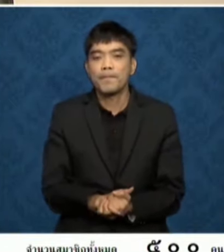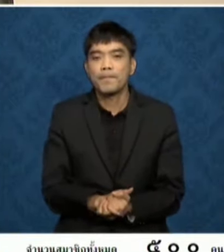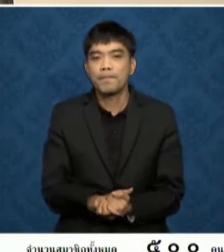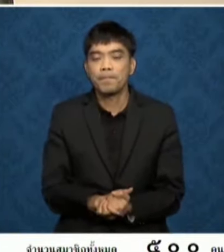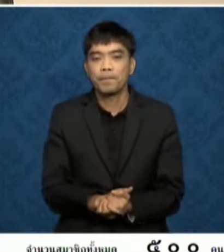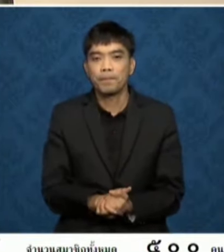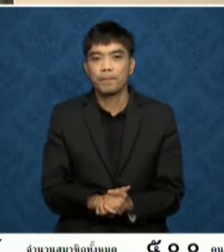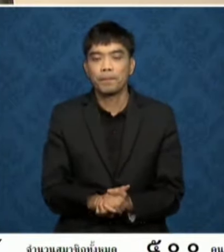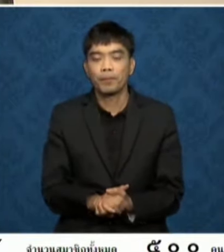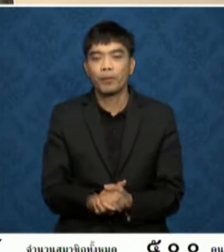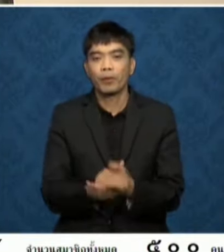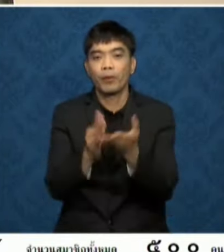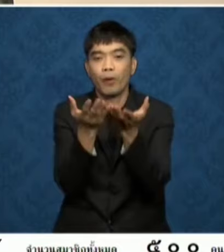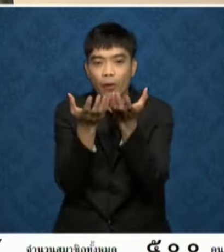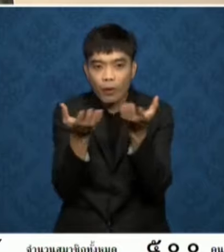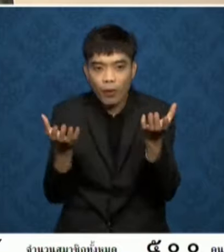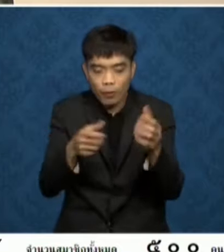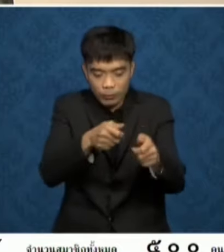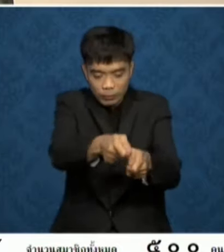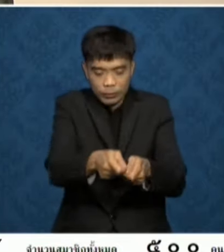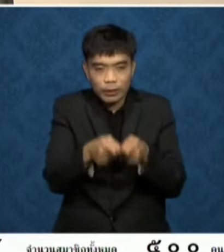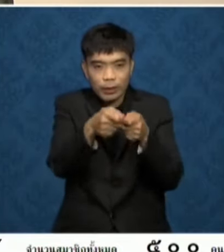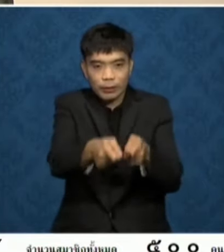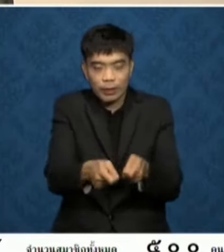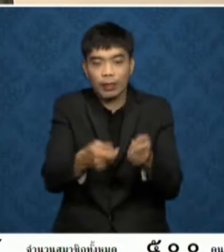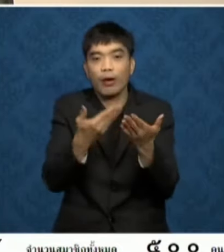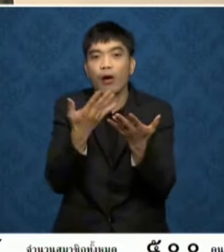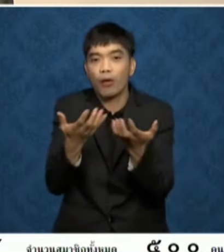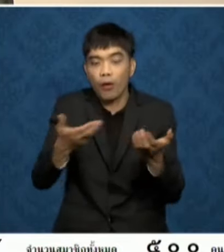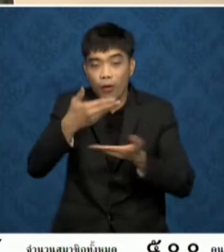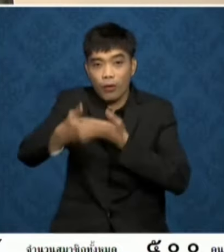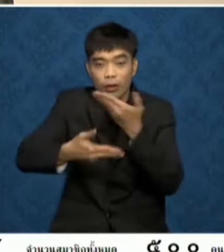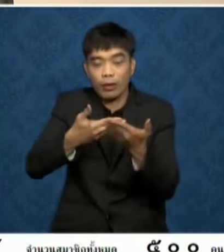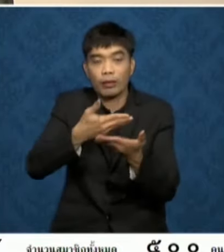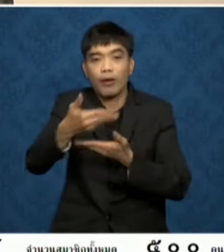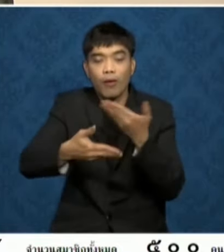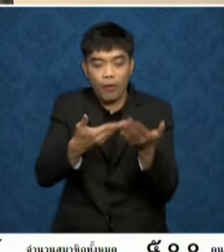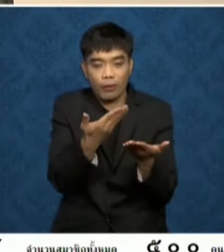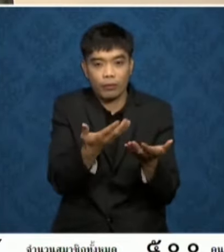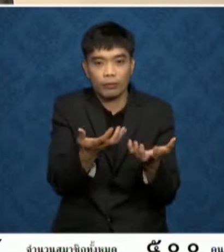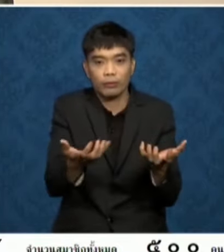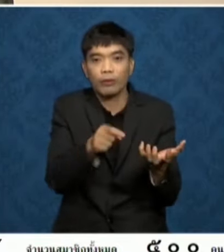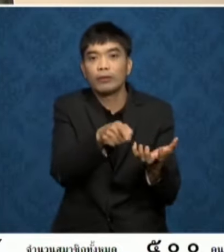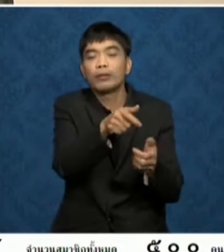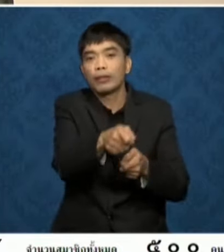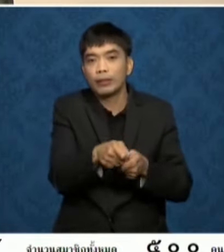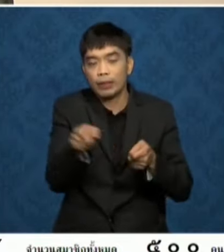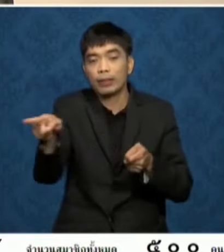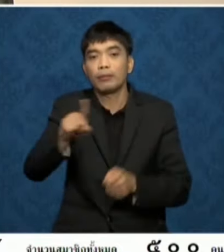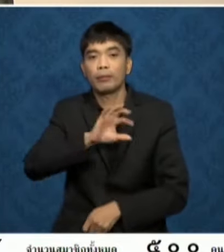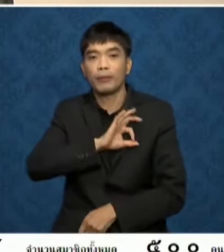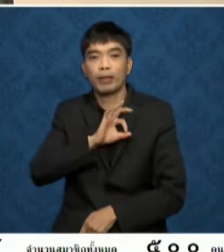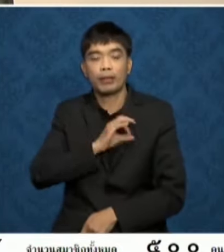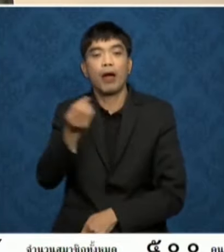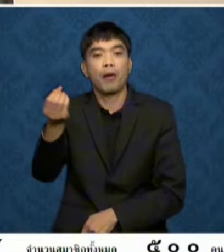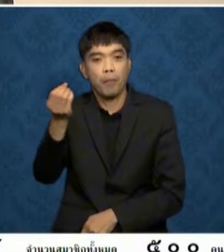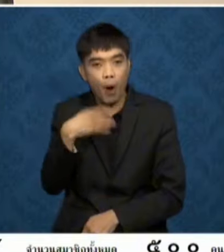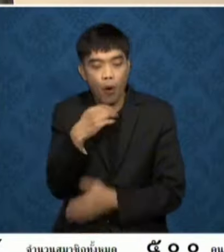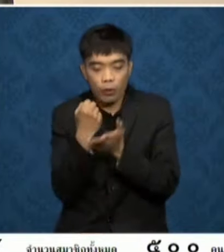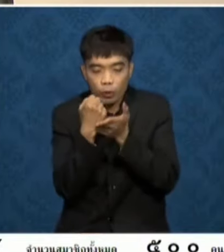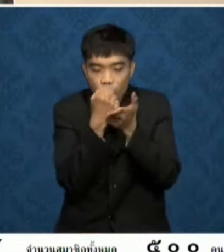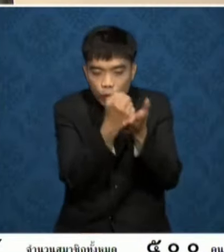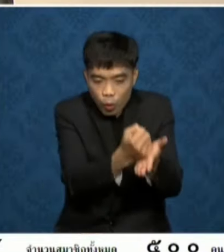เรื่องราคาสินค้าเกษตรนะคะที่มีท่านสมาชิกได้อภิปรายถึงการพยุงราคาสินค้าเก